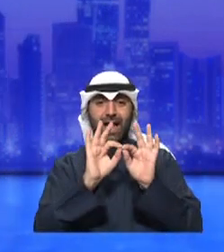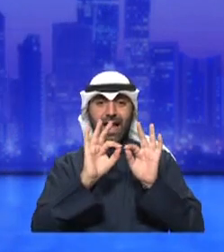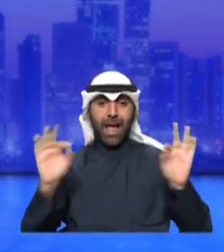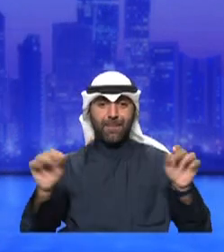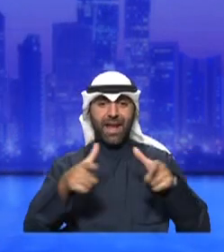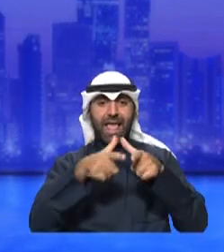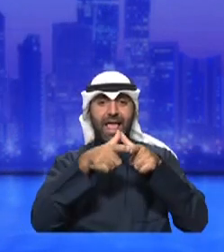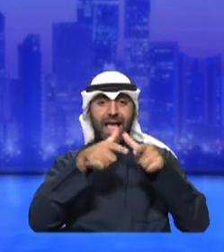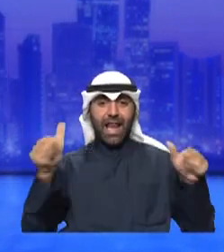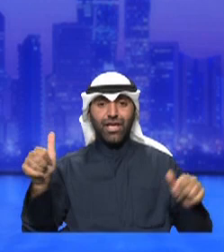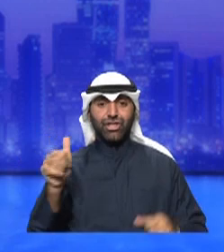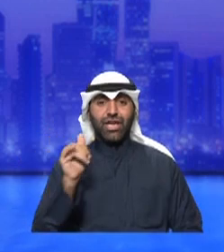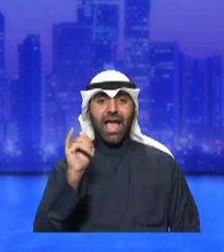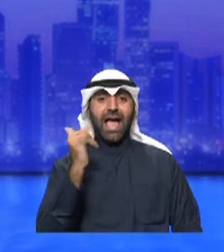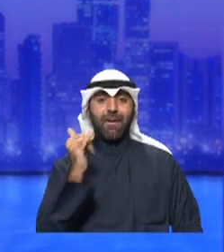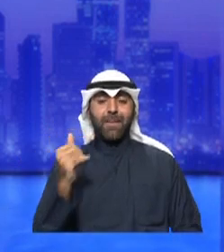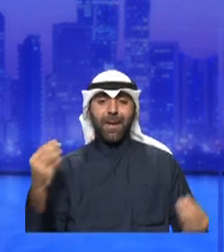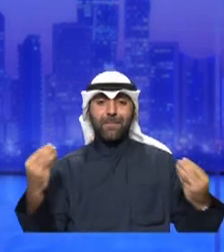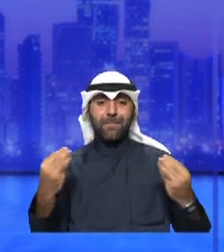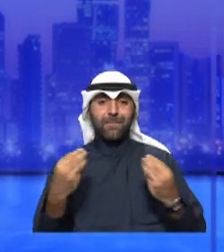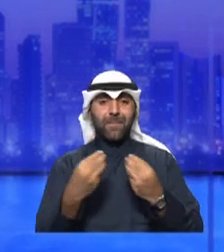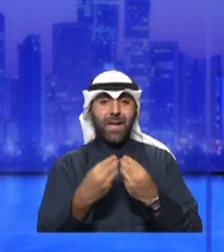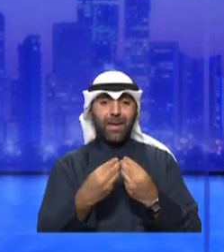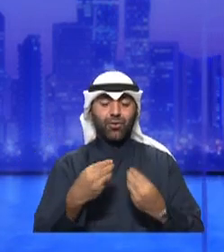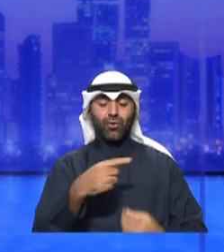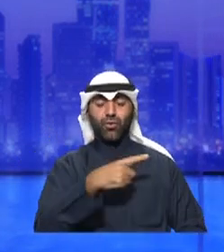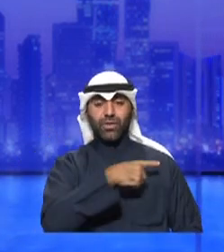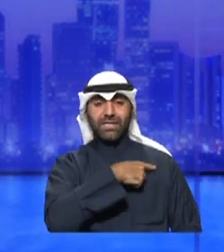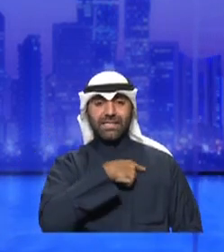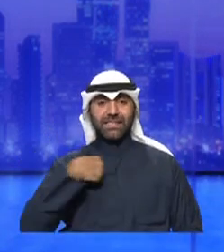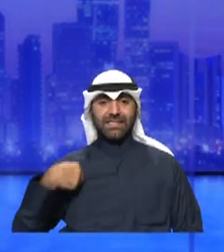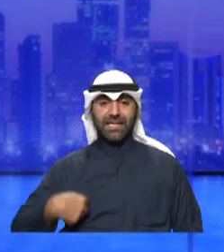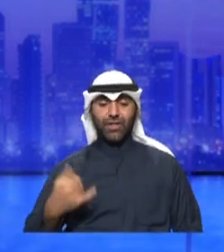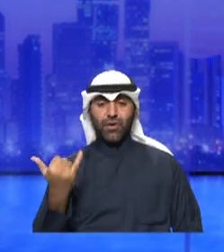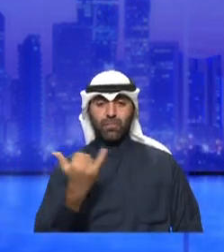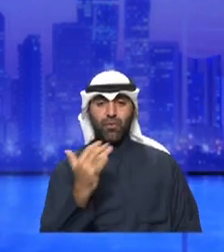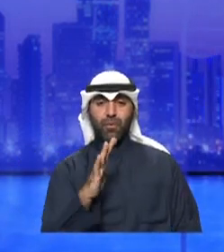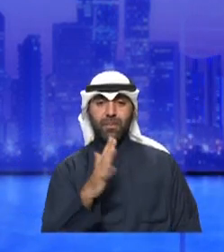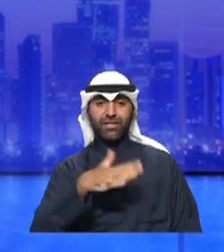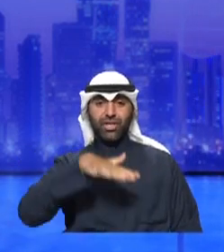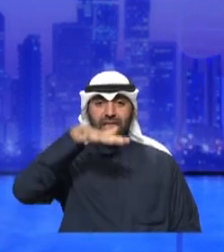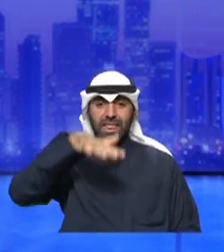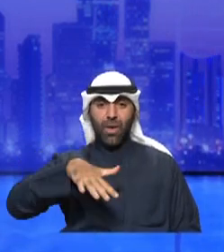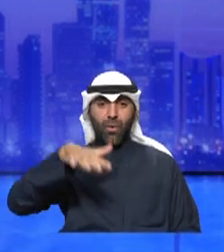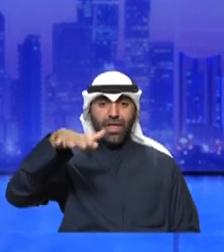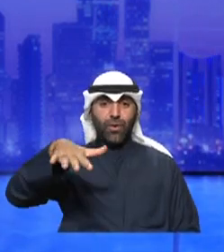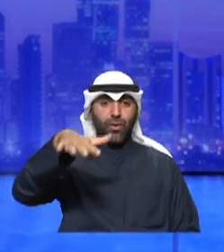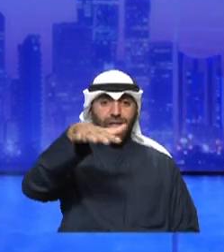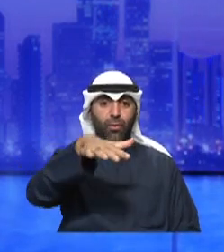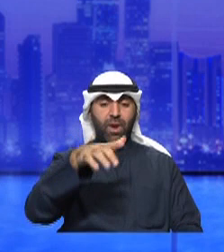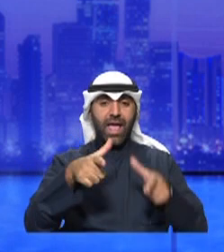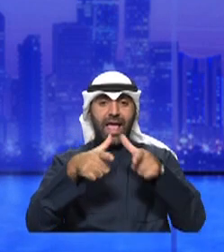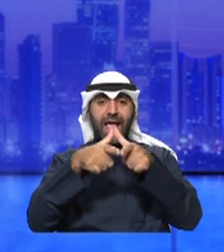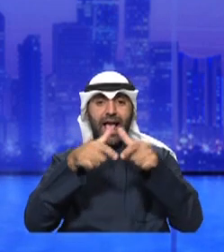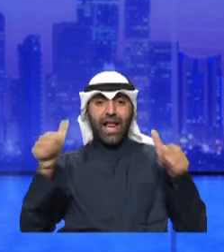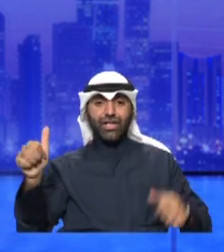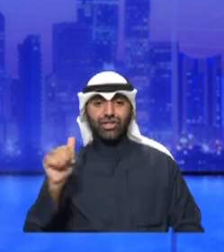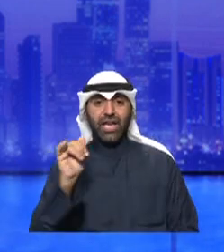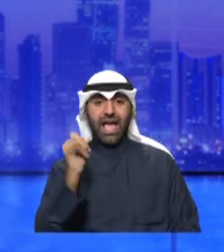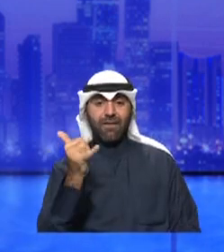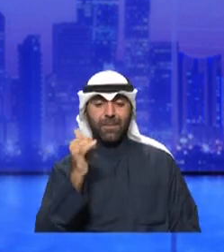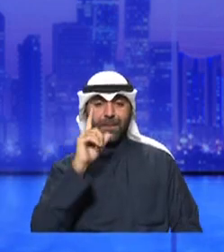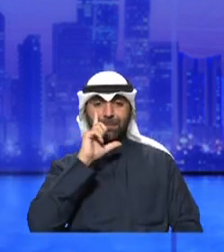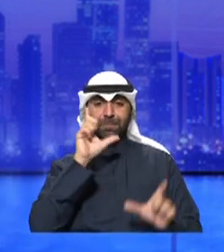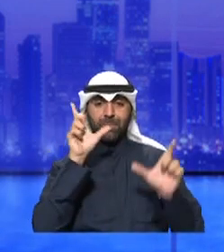في ضوء الاوضاع الراهنه في منطقه الخليج العربي والمنطقه العربيه كما تم الاتفاقه على تعزيز الشراكه